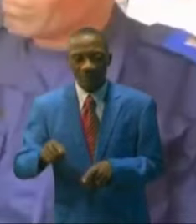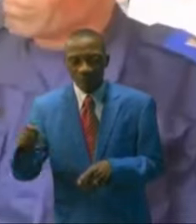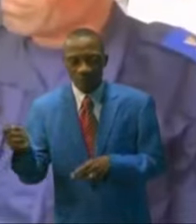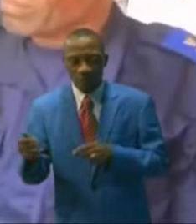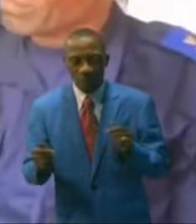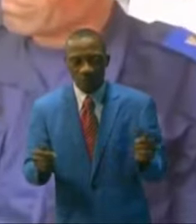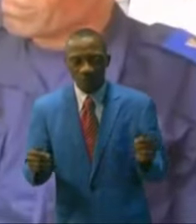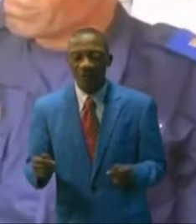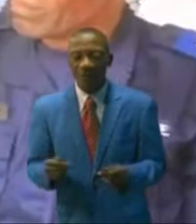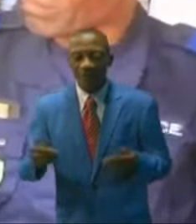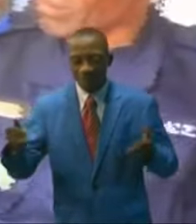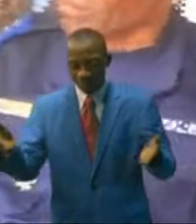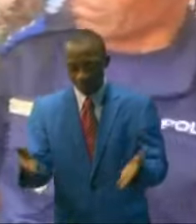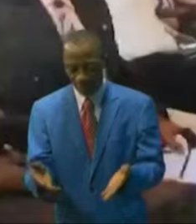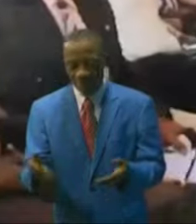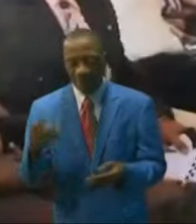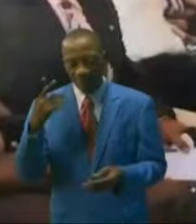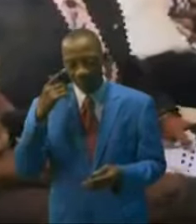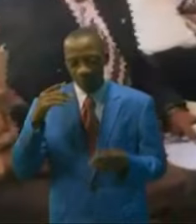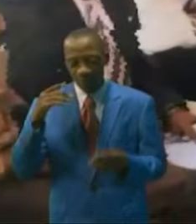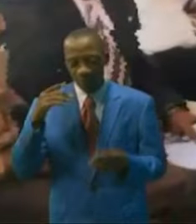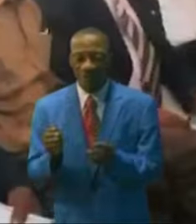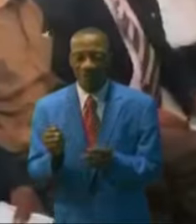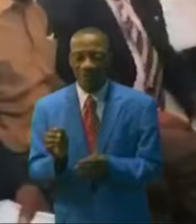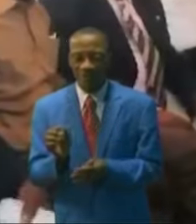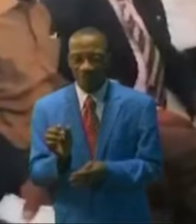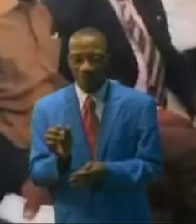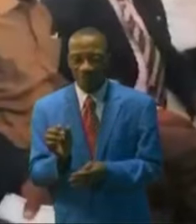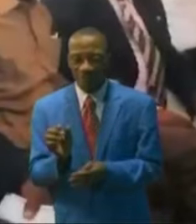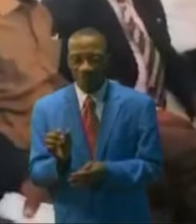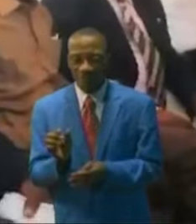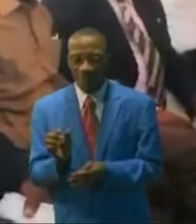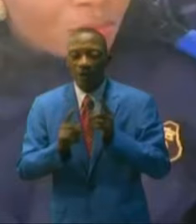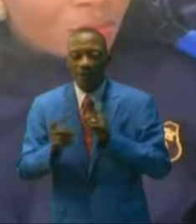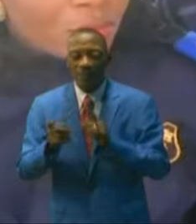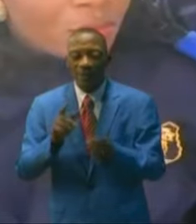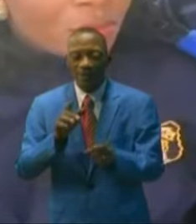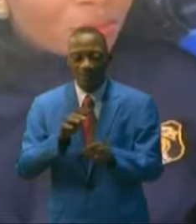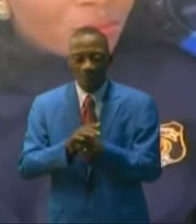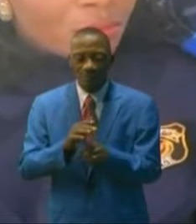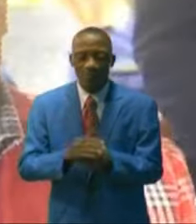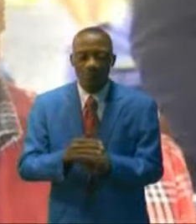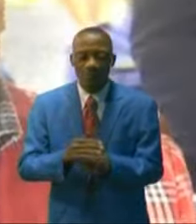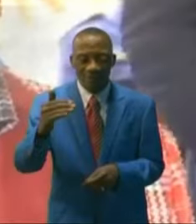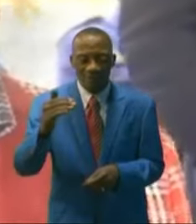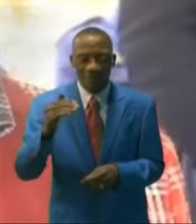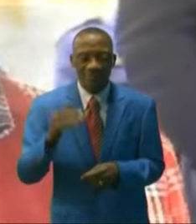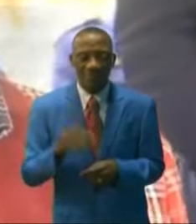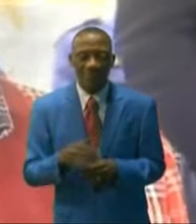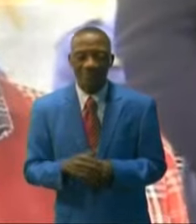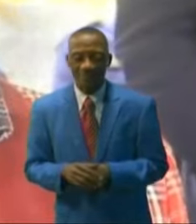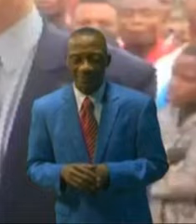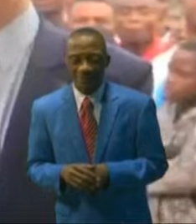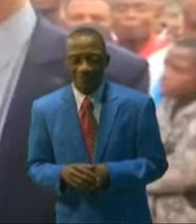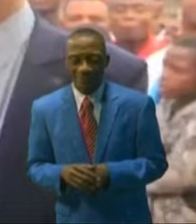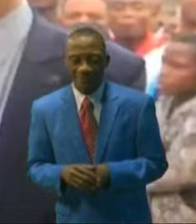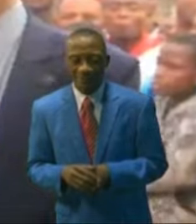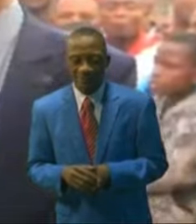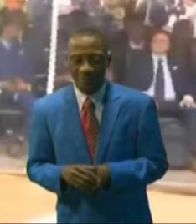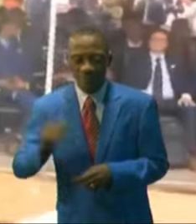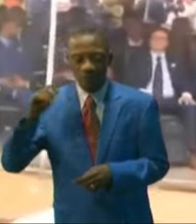présence cette cérémonie où plusieurs institutions ont été, notamment gouverneur et